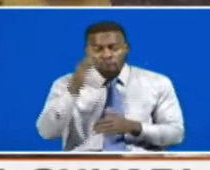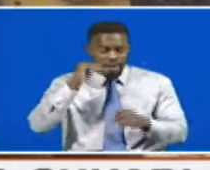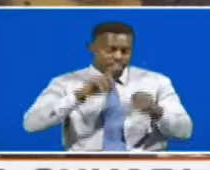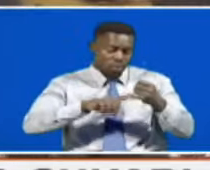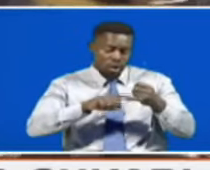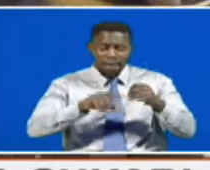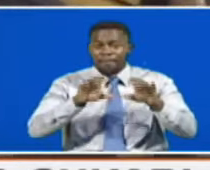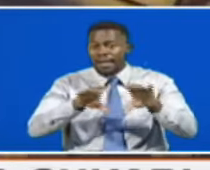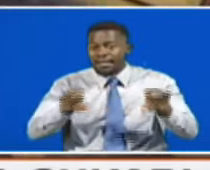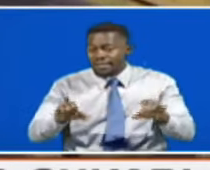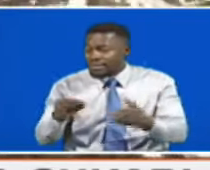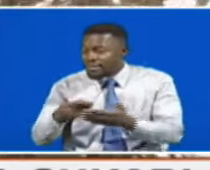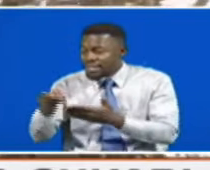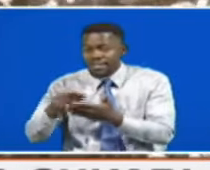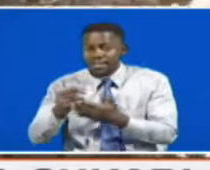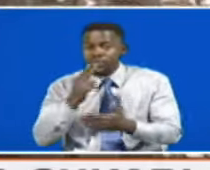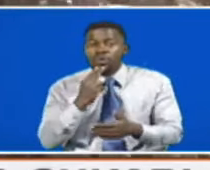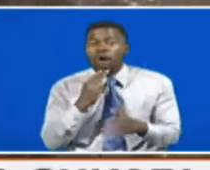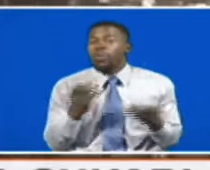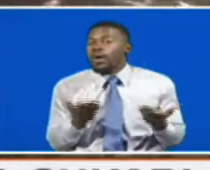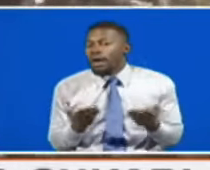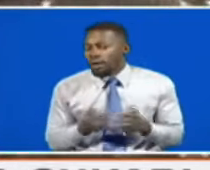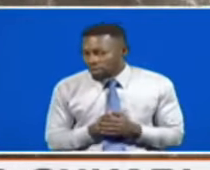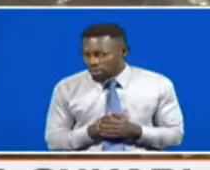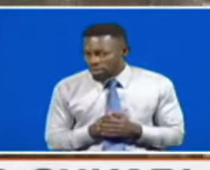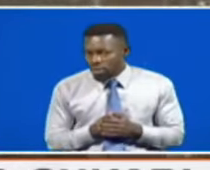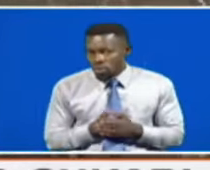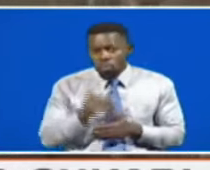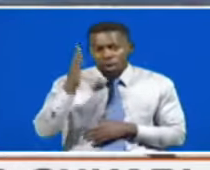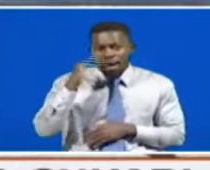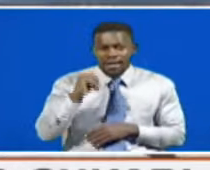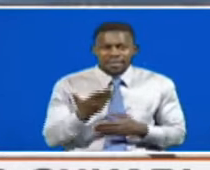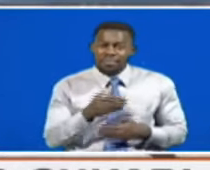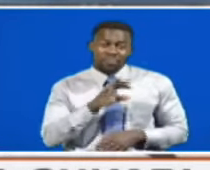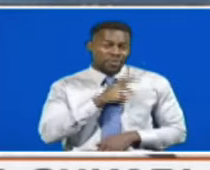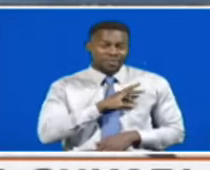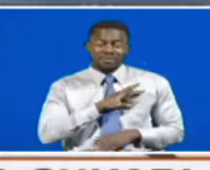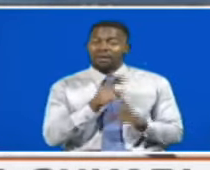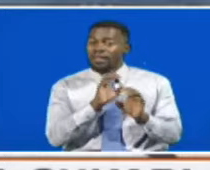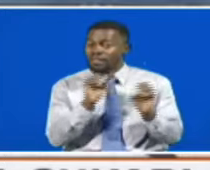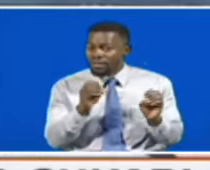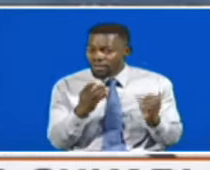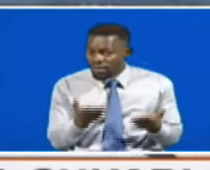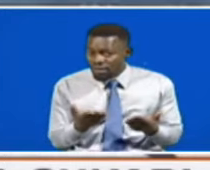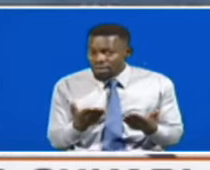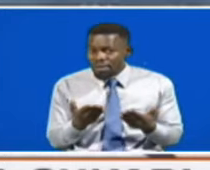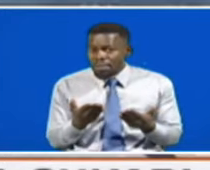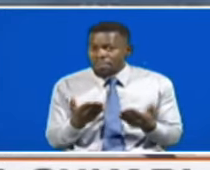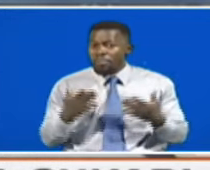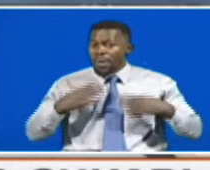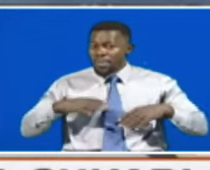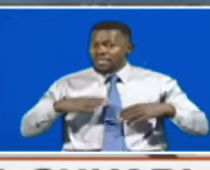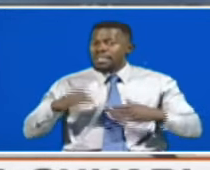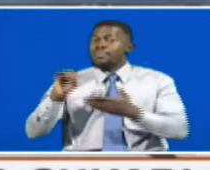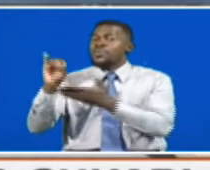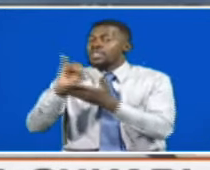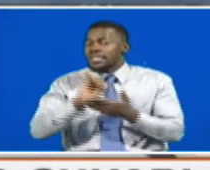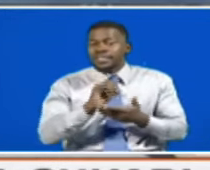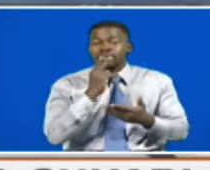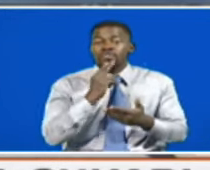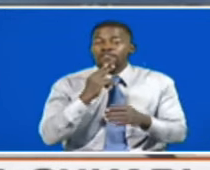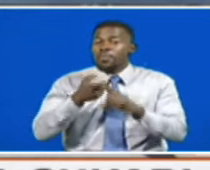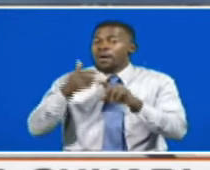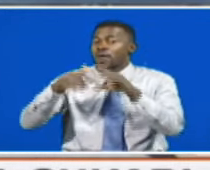ya kuuza sukari yao, kwa sababu sukari ambayo imeingia ni mingi na wale ambao wameleta wana uwezo,